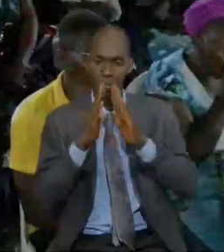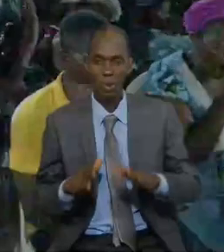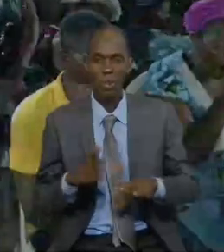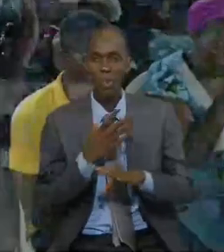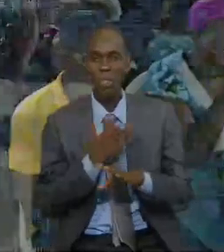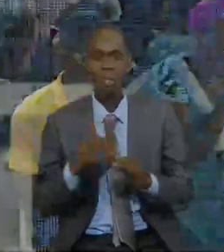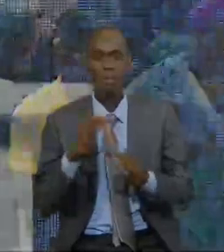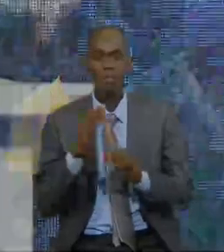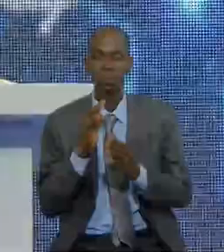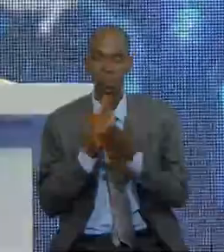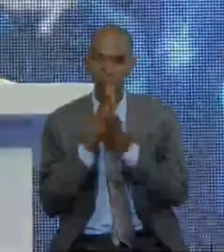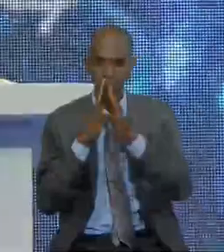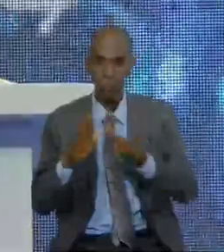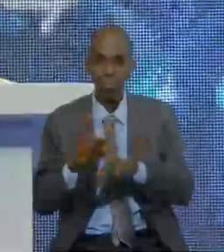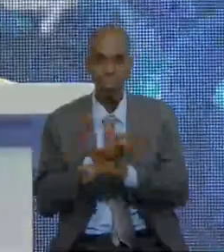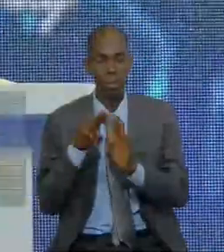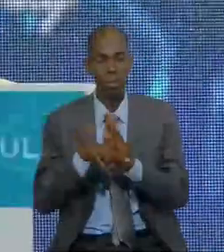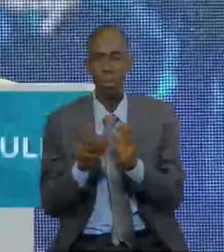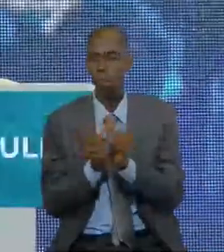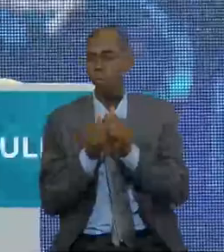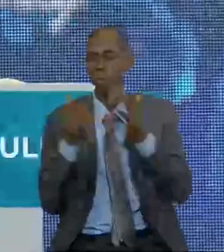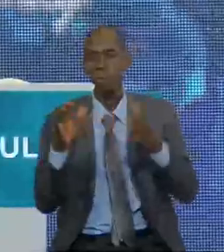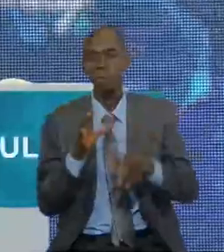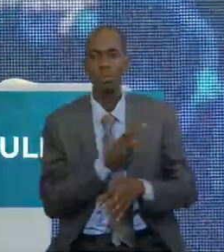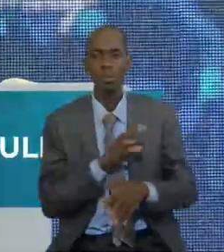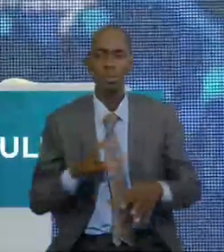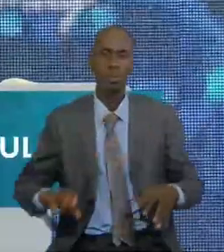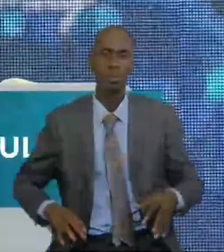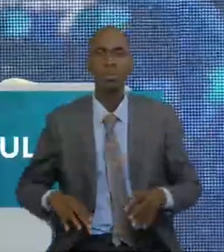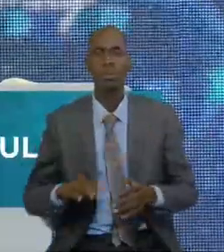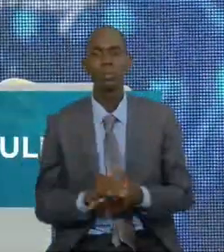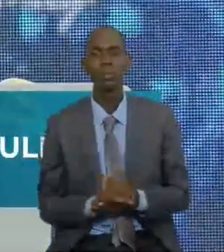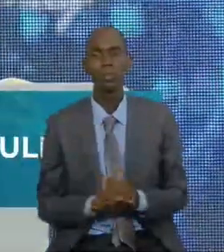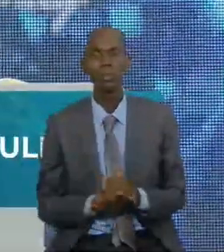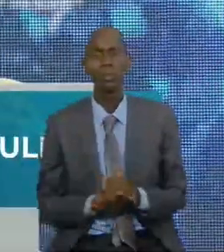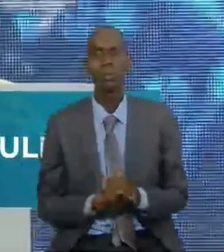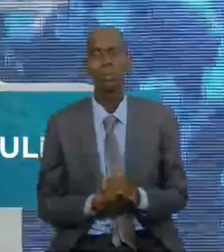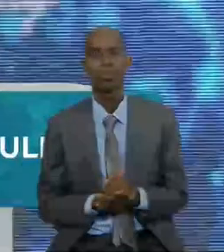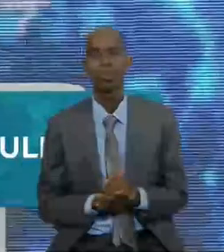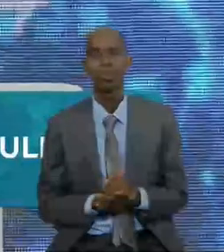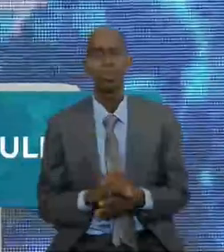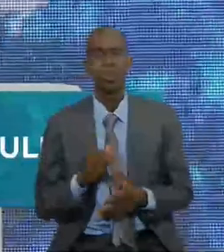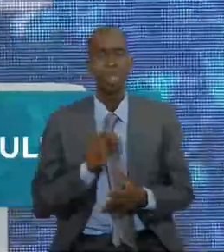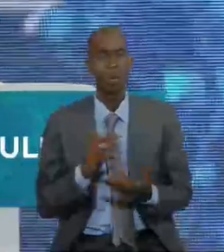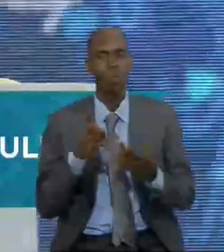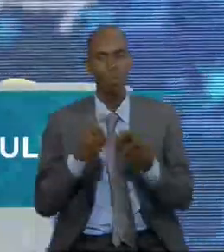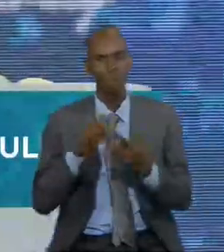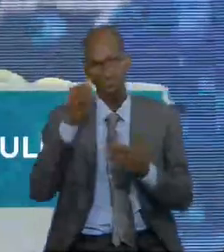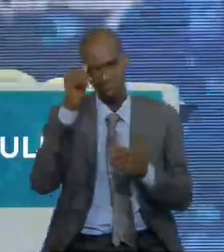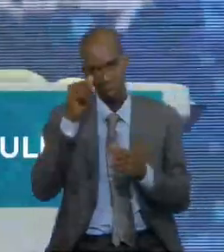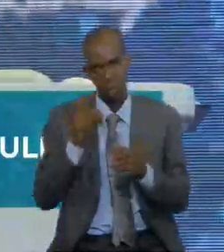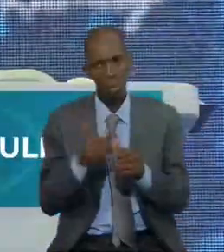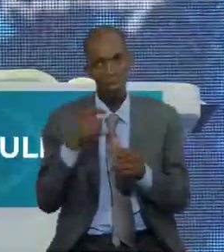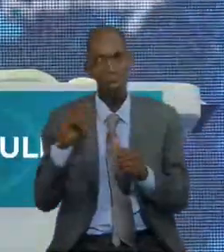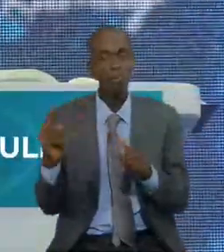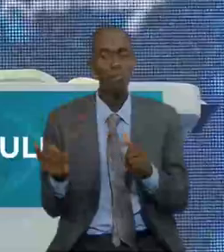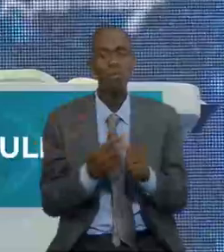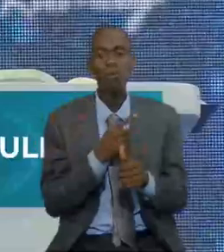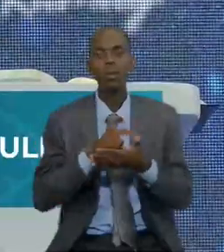nous voyons premièrement la séparation de la paix et de la veille la vie paisible sans Christ